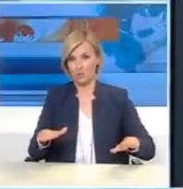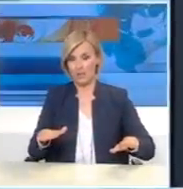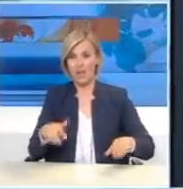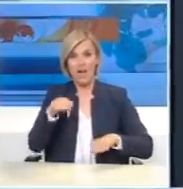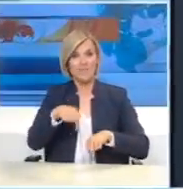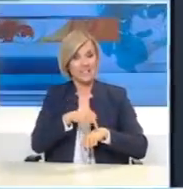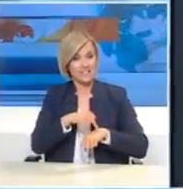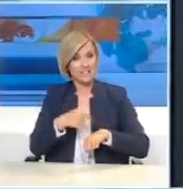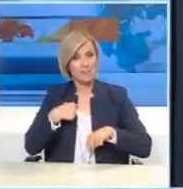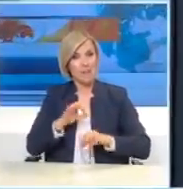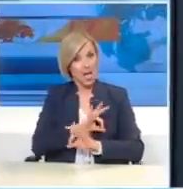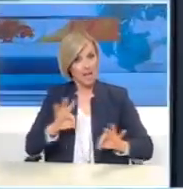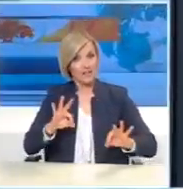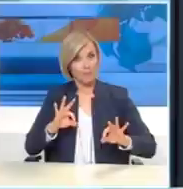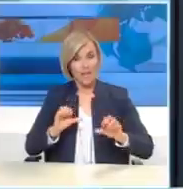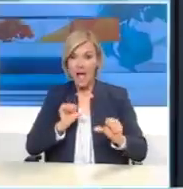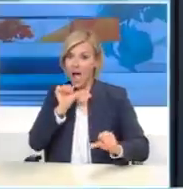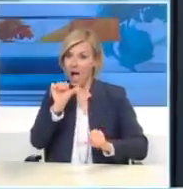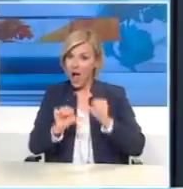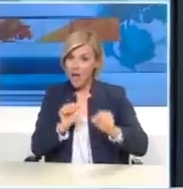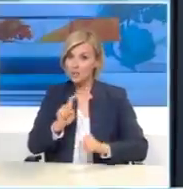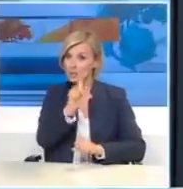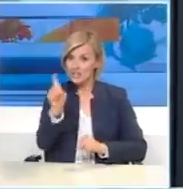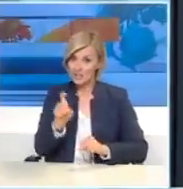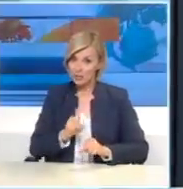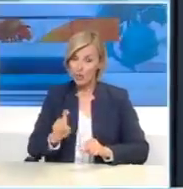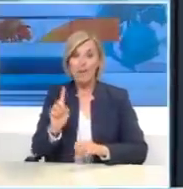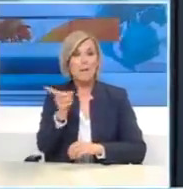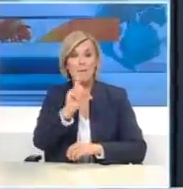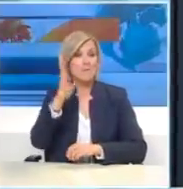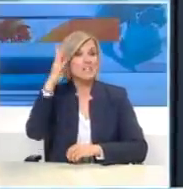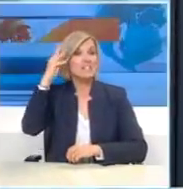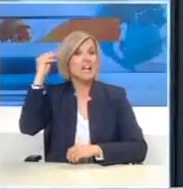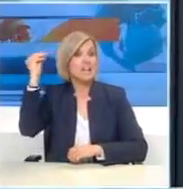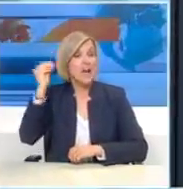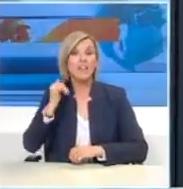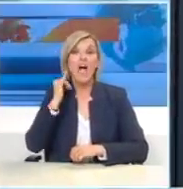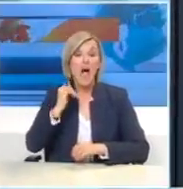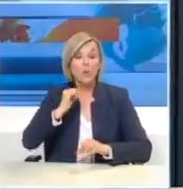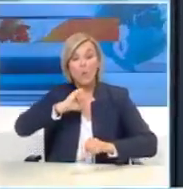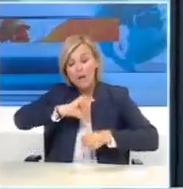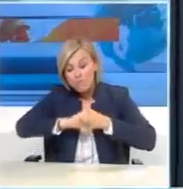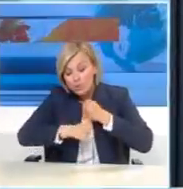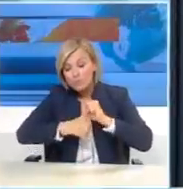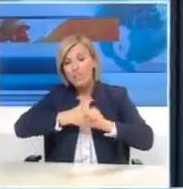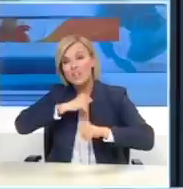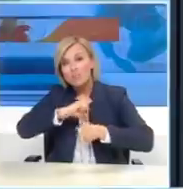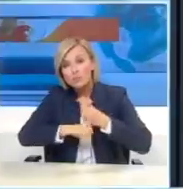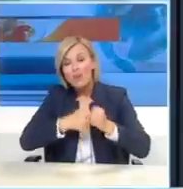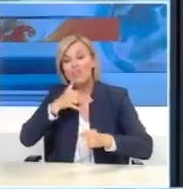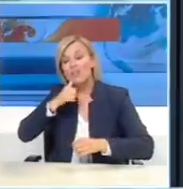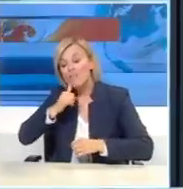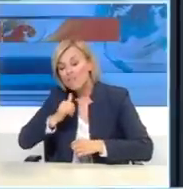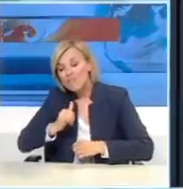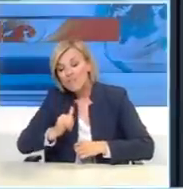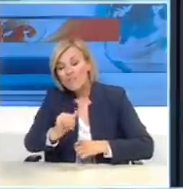περάσουμε στην όποια επόμενη φάση, αυτό όμως δεν πρέπει να μας κάνει να ξεχνάμε σε ποιο στάδιο της προσπάθειας βρισκόμαστε σήμερα, αυτή